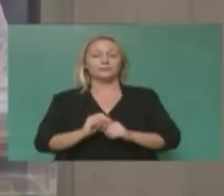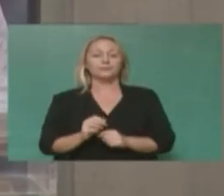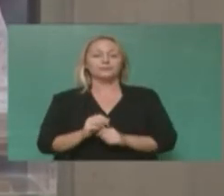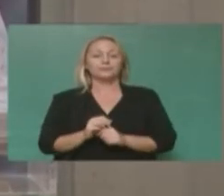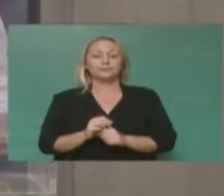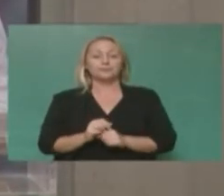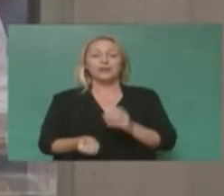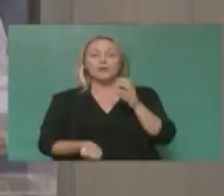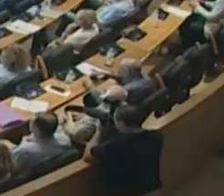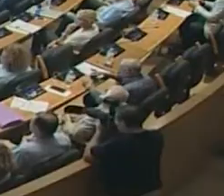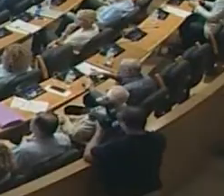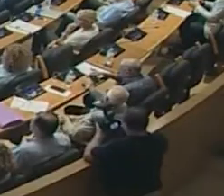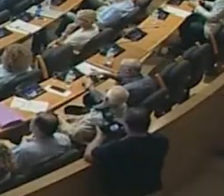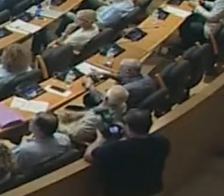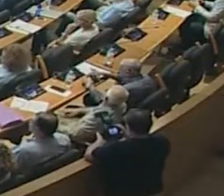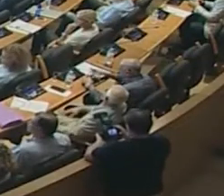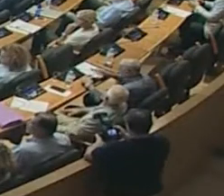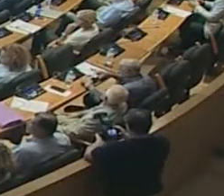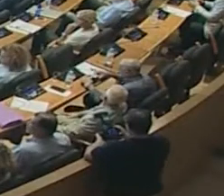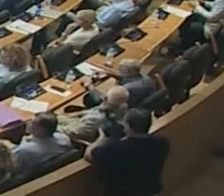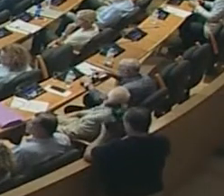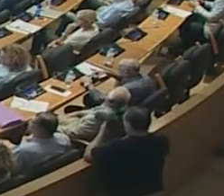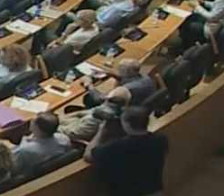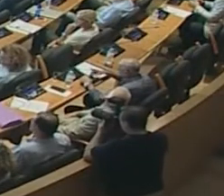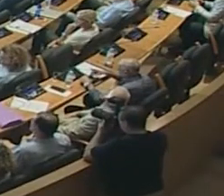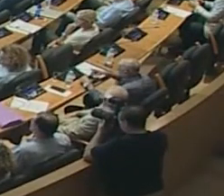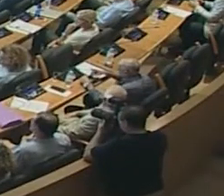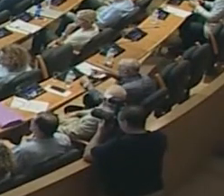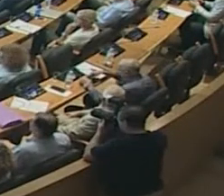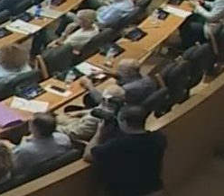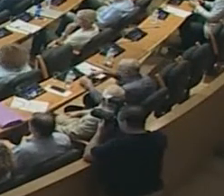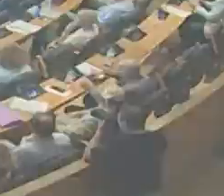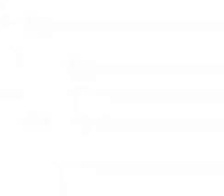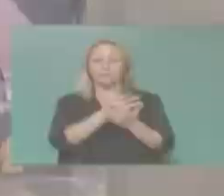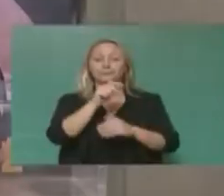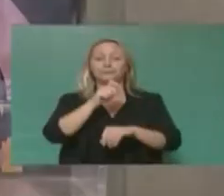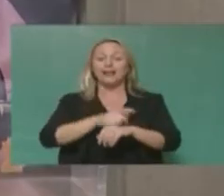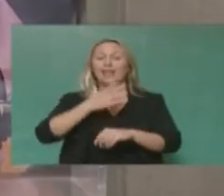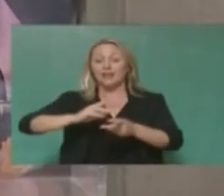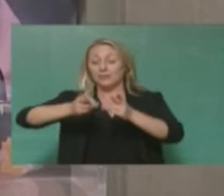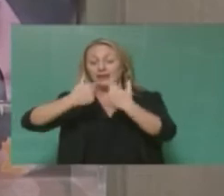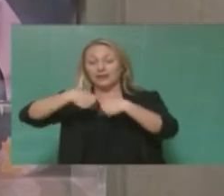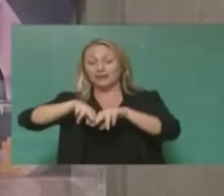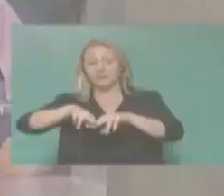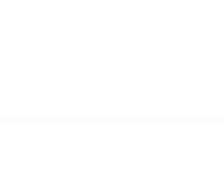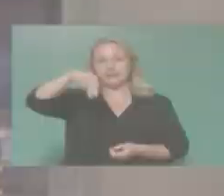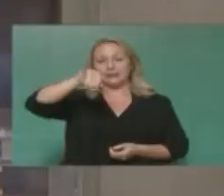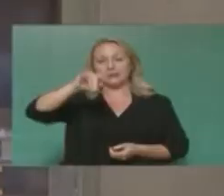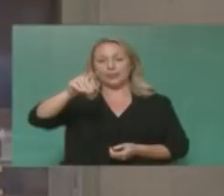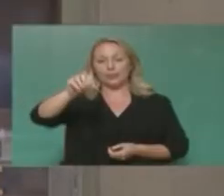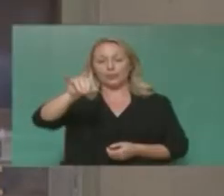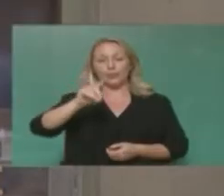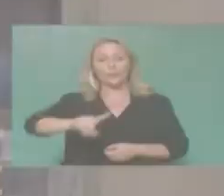Χρησιμοποιώντας νέες τεχνολογίες. Τις προτεραιότητές τους, τους τομείς που έχουν αναλάβει, παρουσίασαν επίσης οι αντιδήμαρχοι Χάρισα, Ιδονόπουλος,